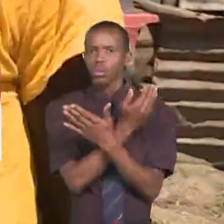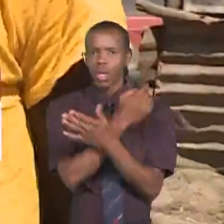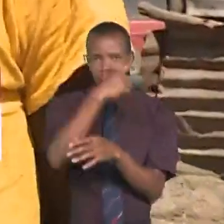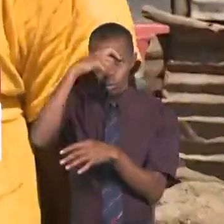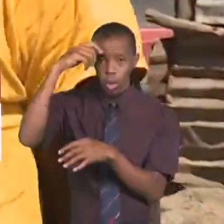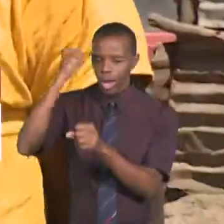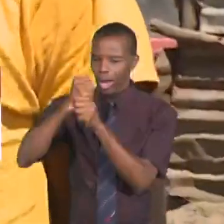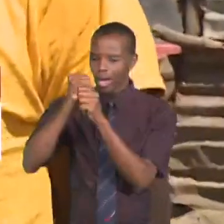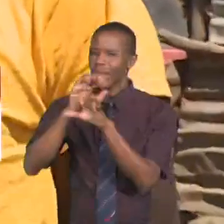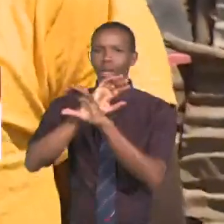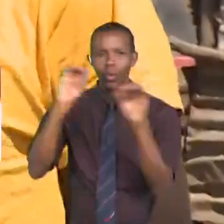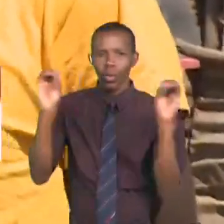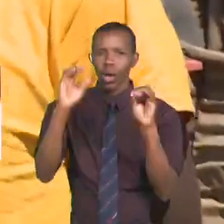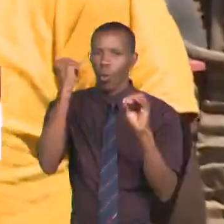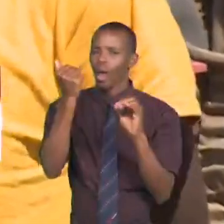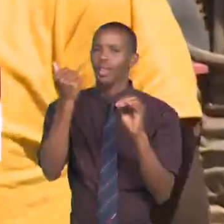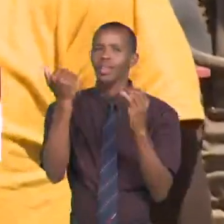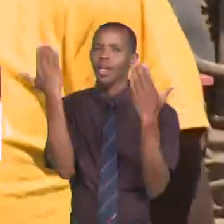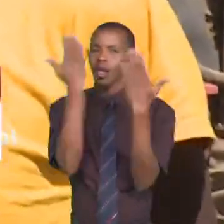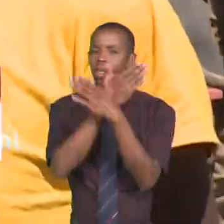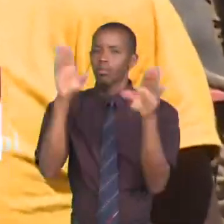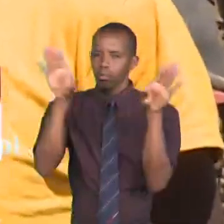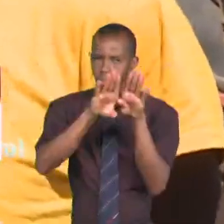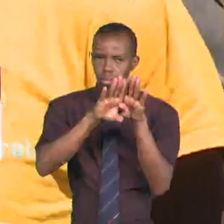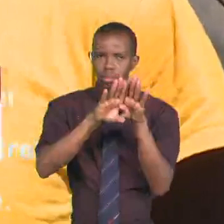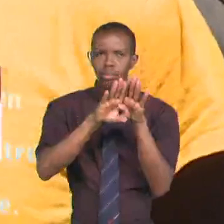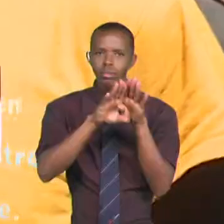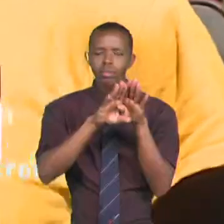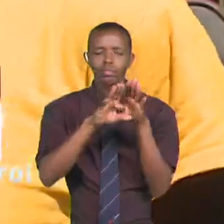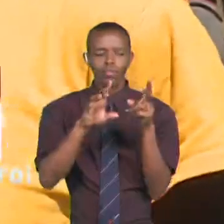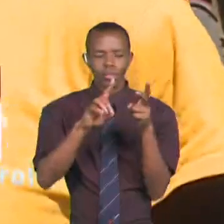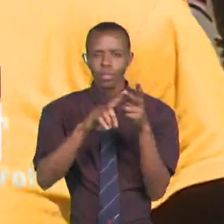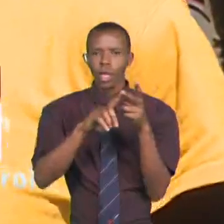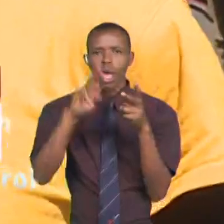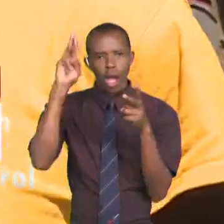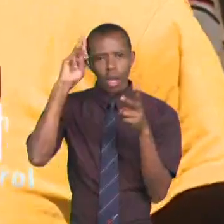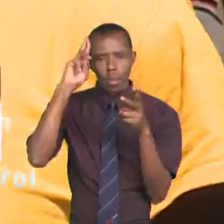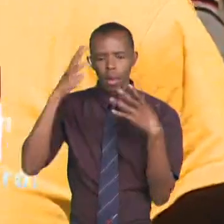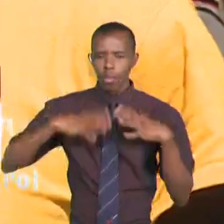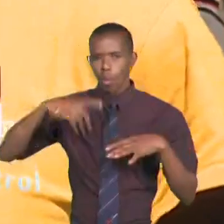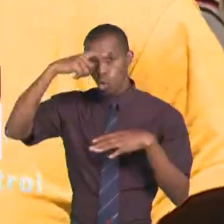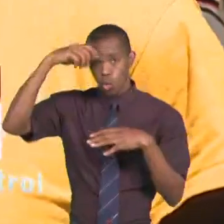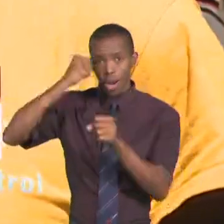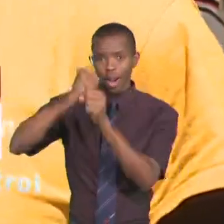hakuna kazi jua hizo makafyu. Anafaa pia akumbuke wase wa jua